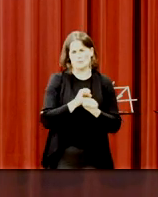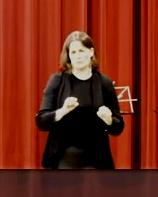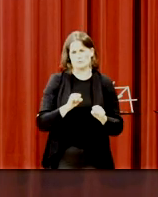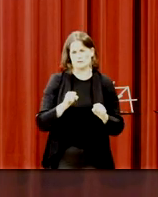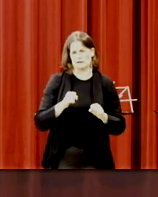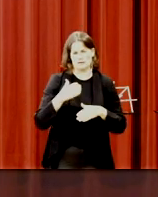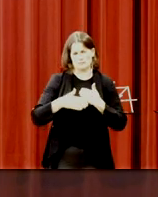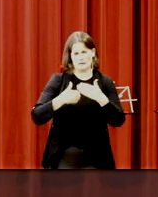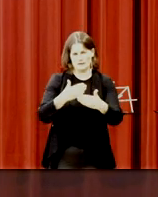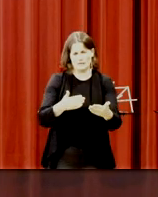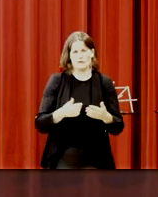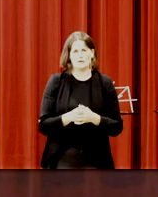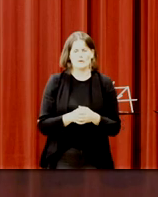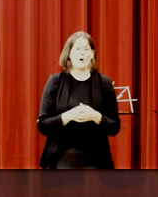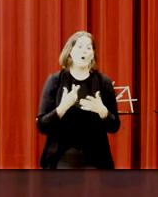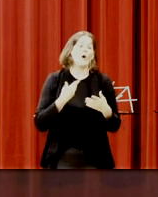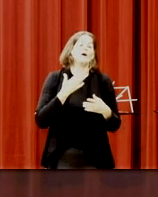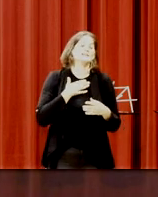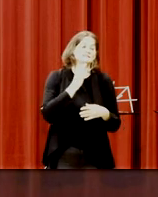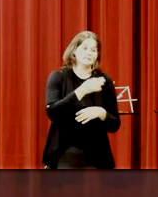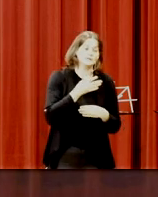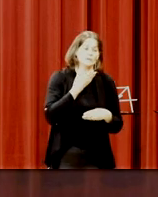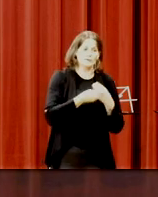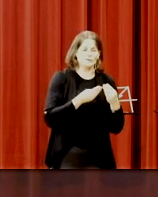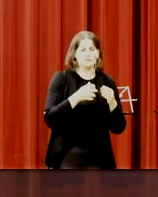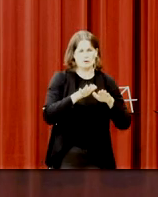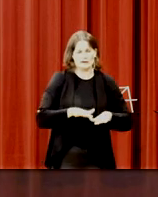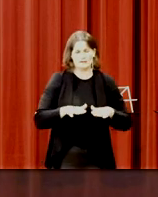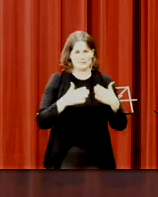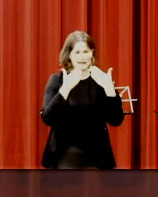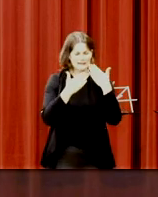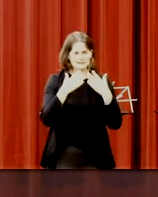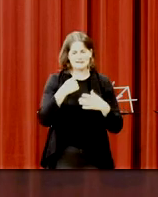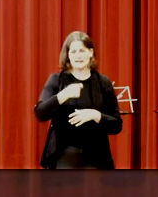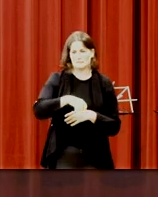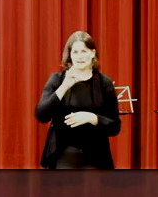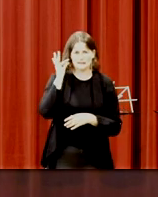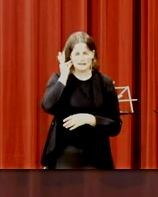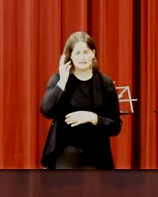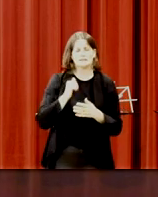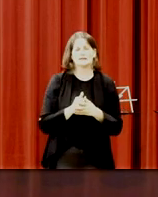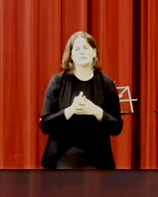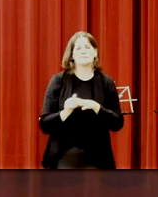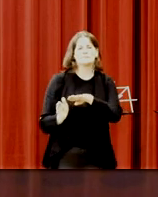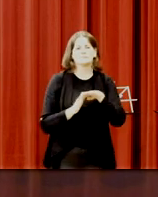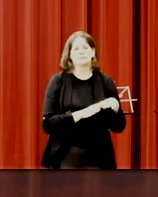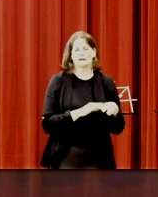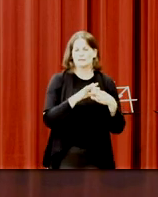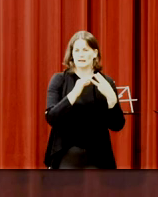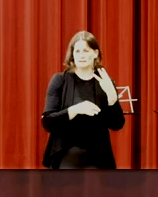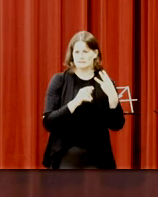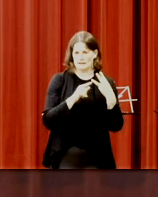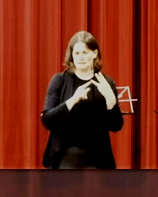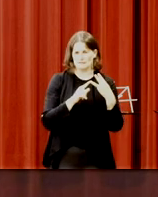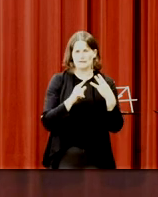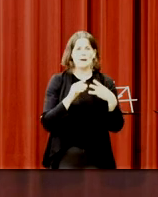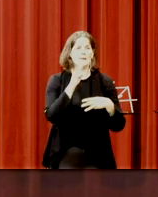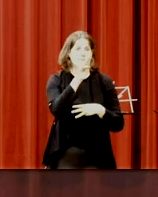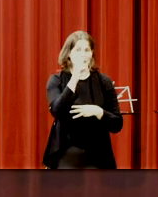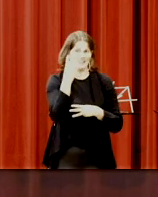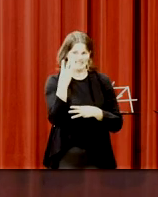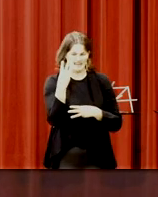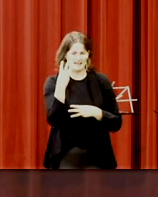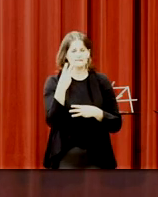P3, que és com li diem, la universitat està plena d'acrònims, ja en conec bastants. Aquest l'hem creat nosaltres, per no ser